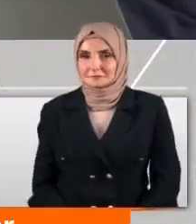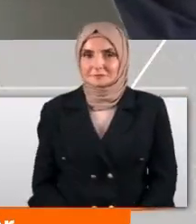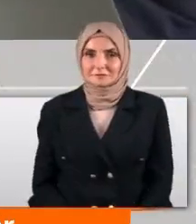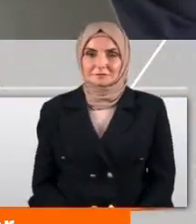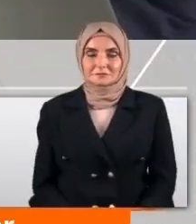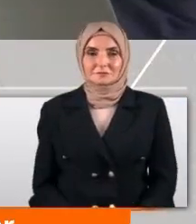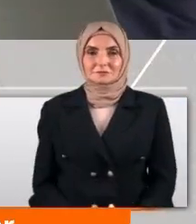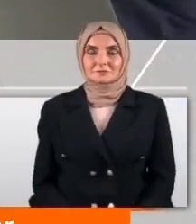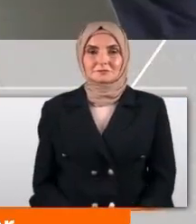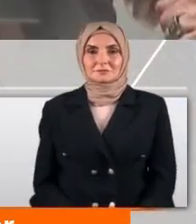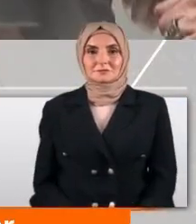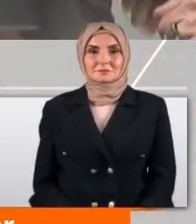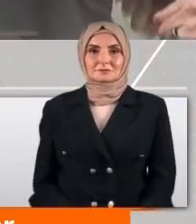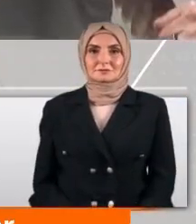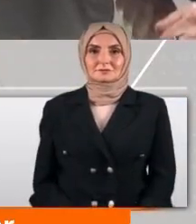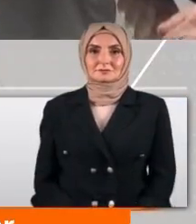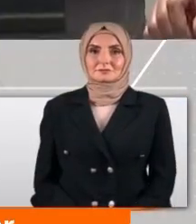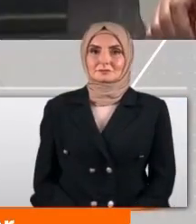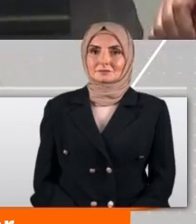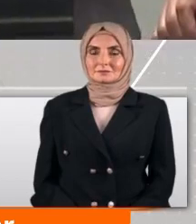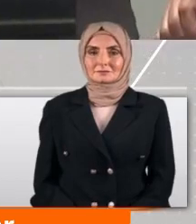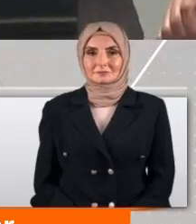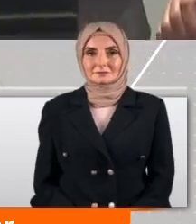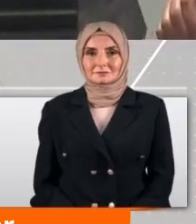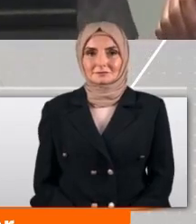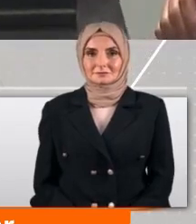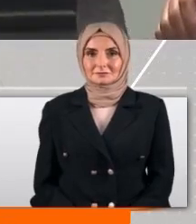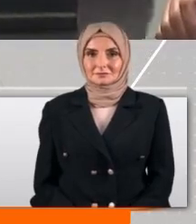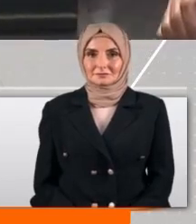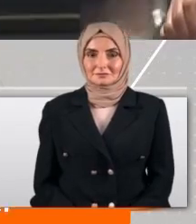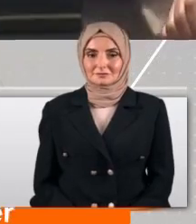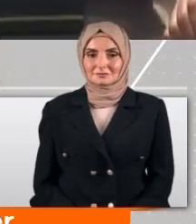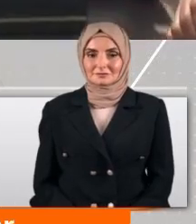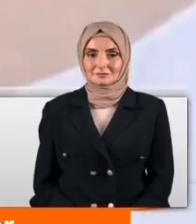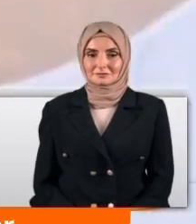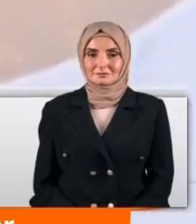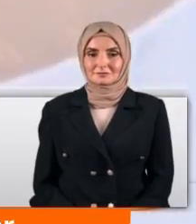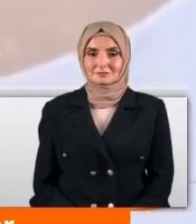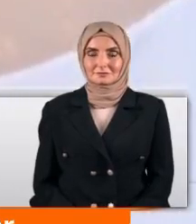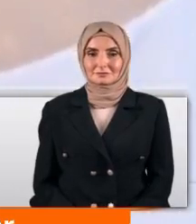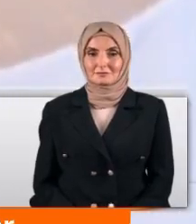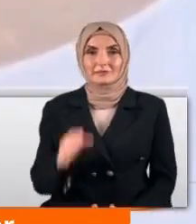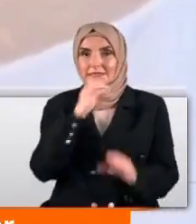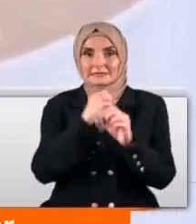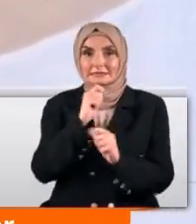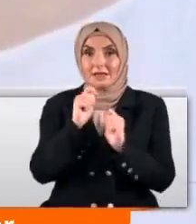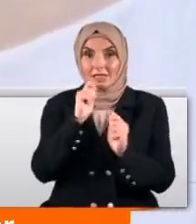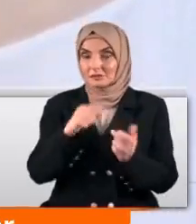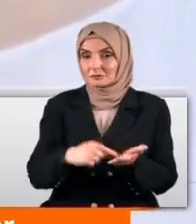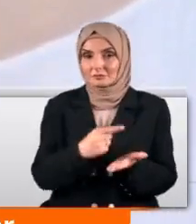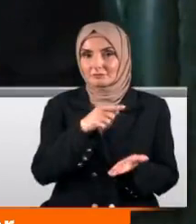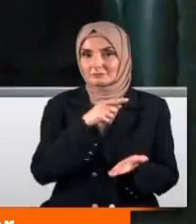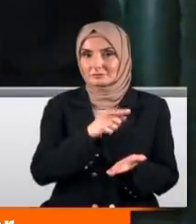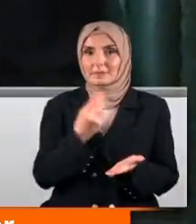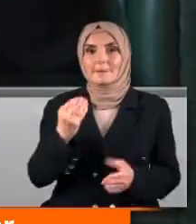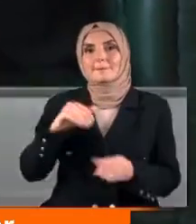var. İkimizin arasında evet imzalandı. İkimizin namusuna teslim edilmiş bir protokoldü. Gizli mutabakat İYİ Parti'nin de